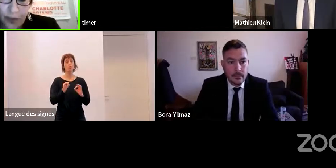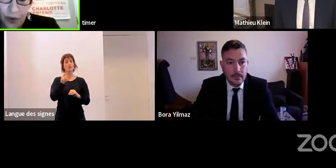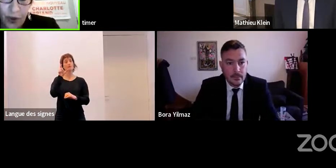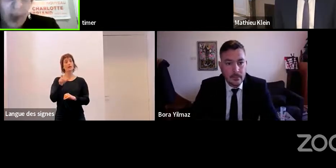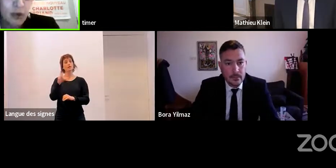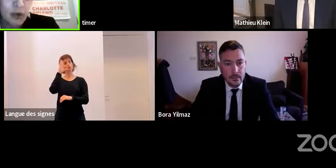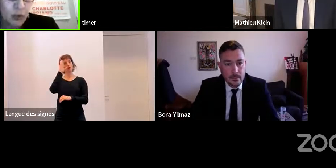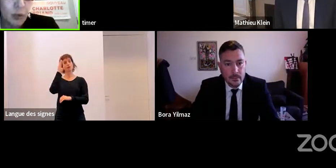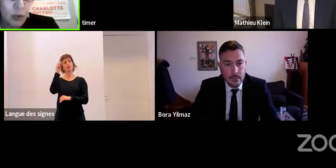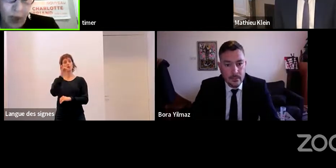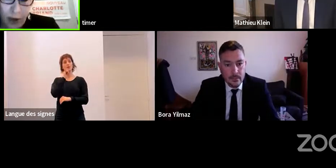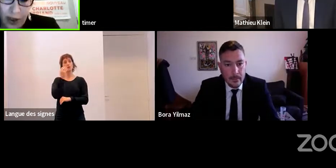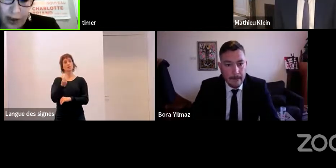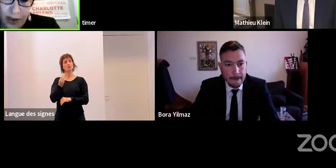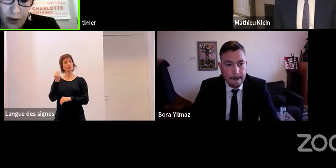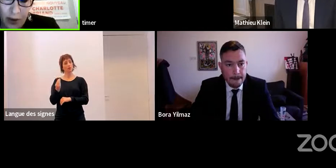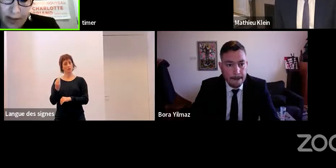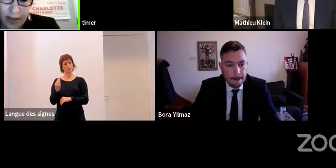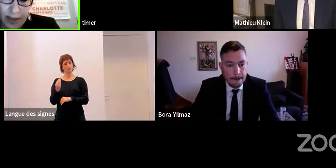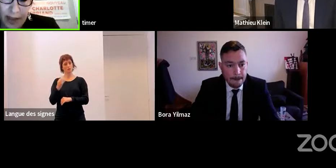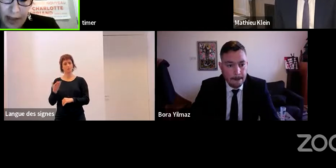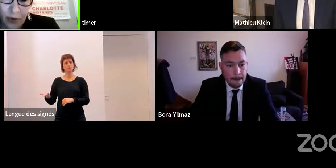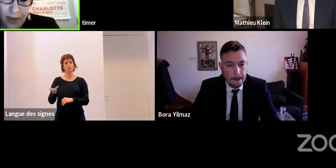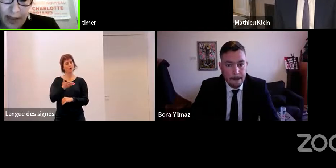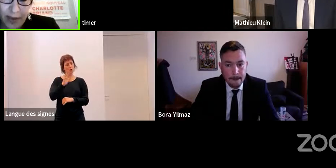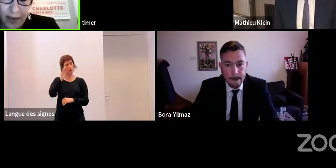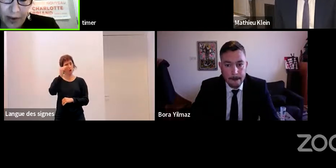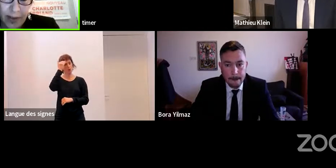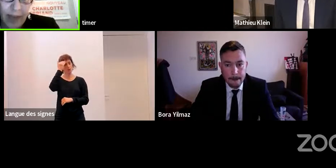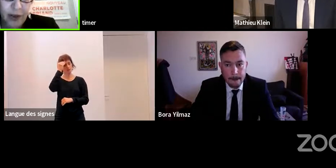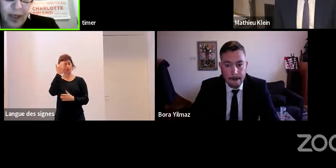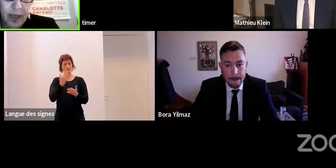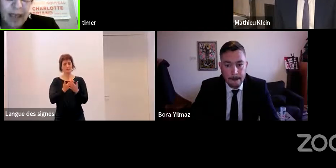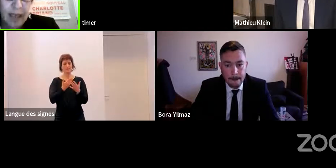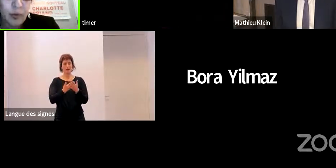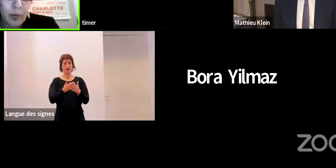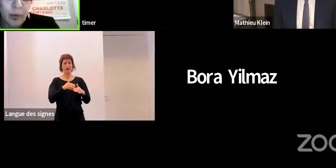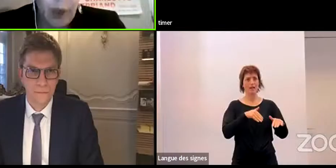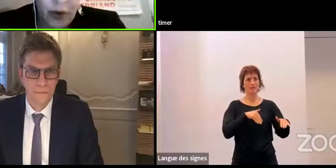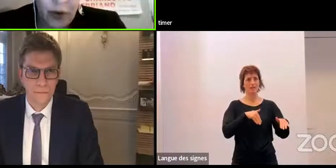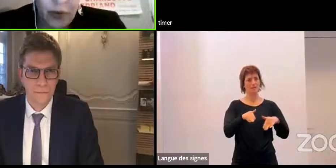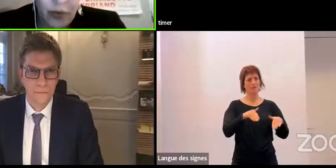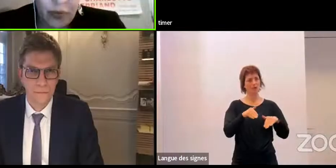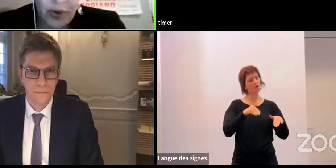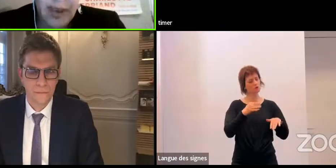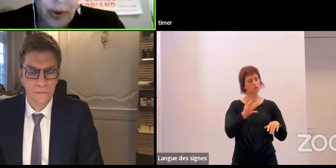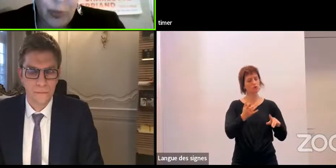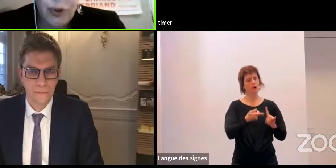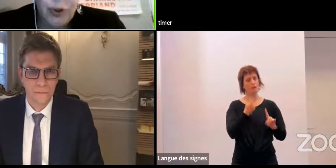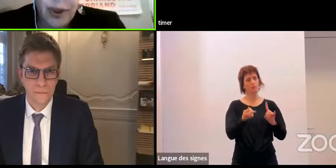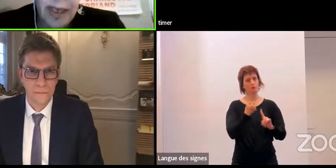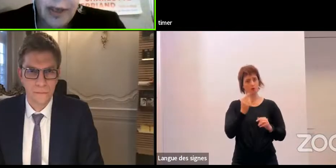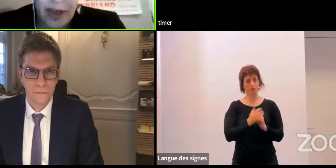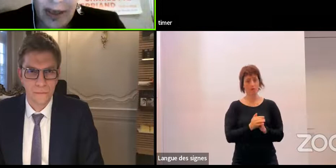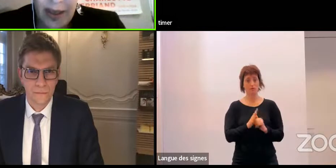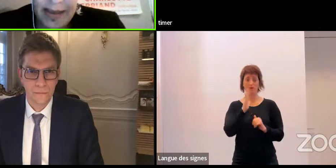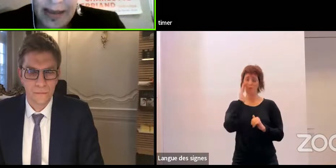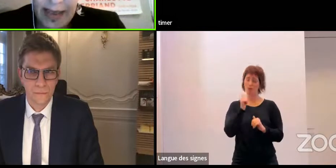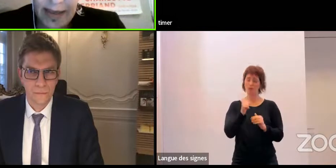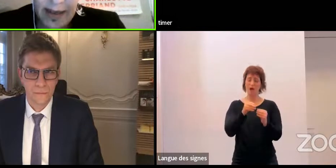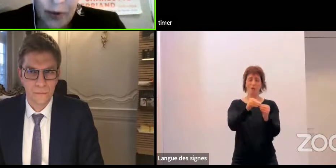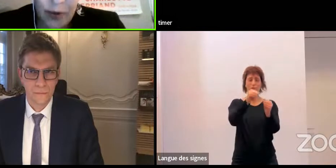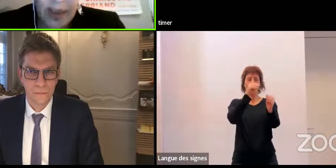petite enfance sont nombreux à reconnaître l'intérêt d'une telle démarche. Donc, prendre en compte dès le plus jeune âge